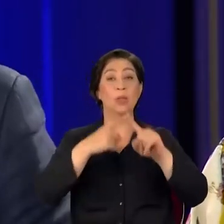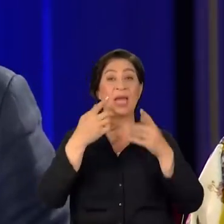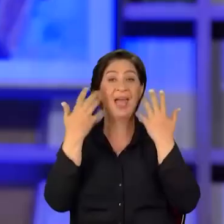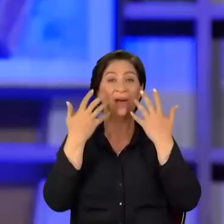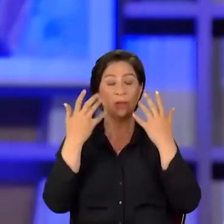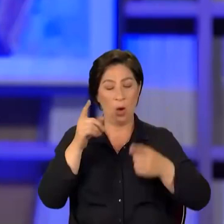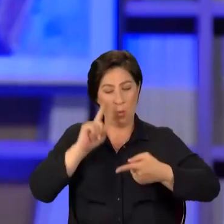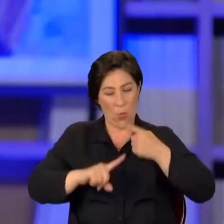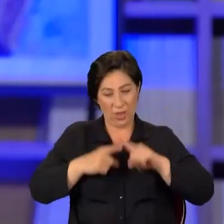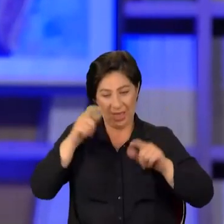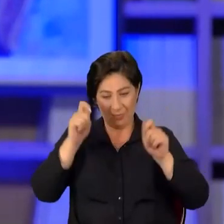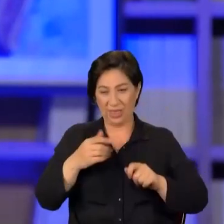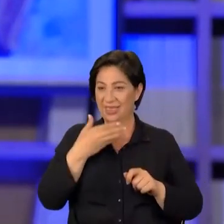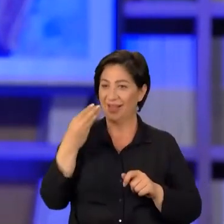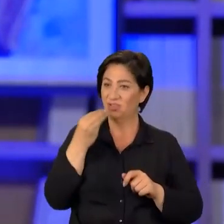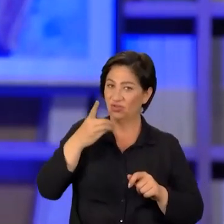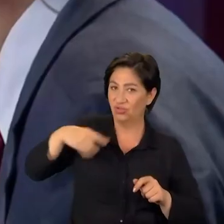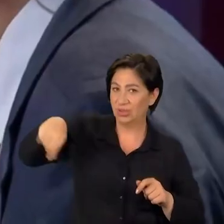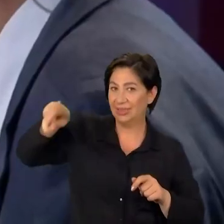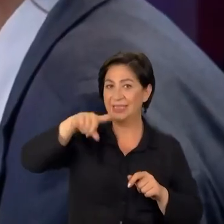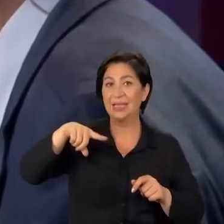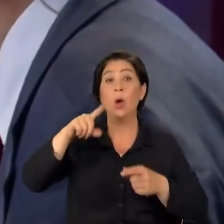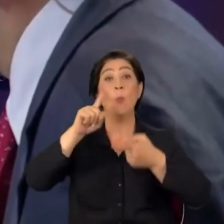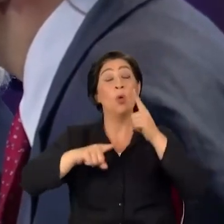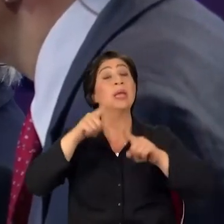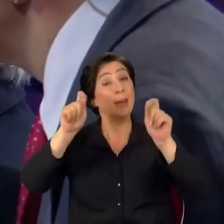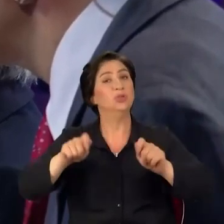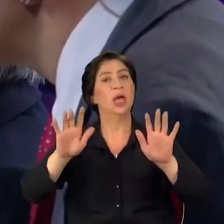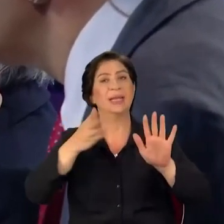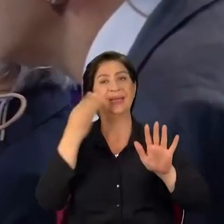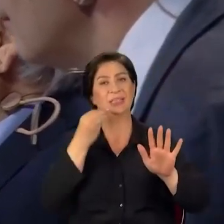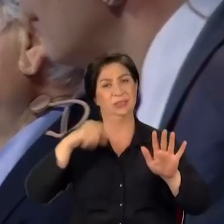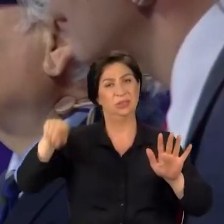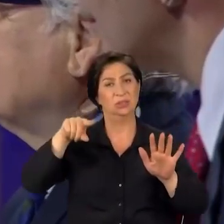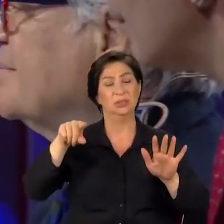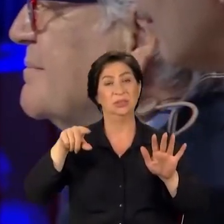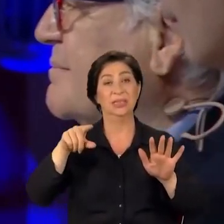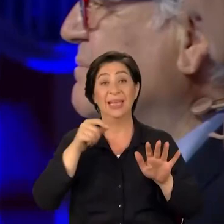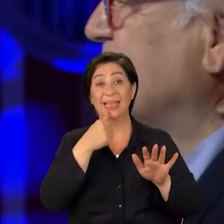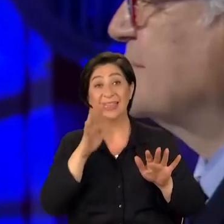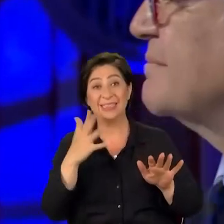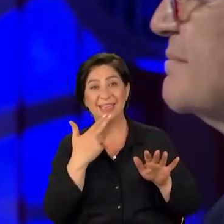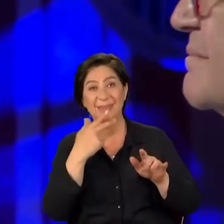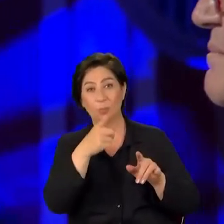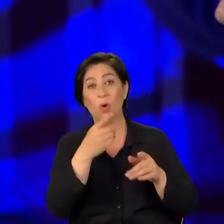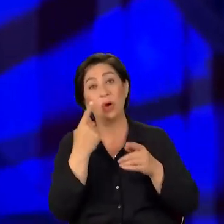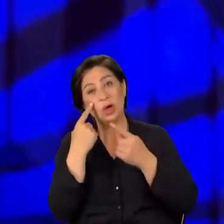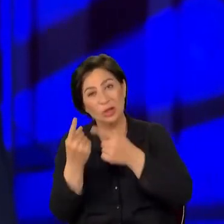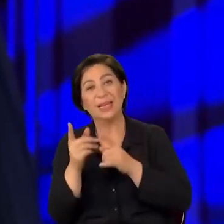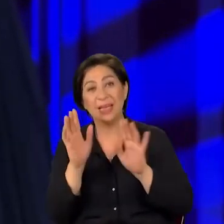politika yapacak gençlik, politika yapacak. Politika yaparak aslında, tabii Deniz Hanım sanıyorum vurgu yaptı